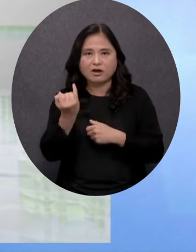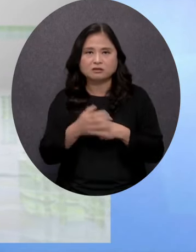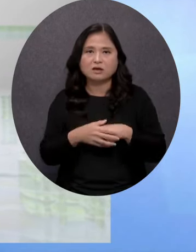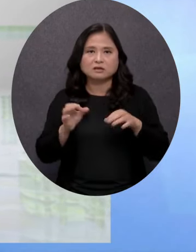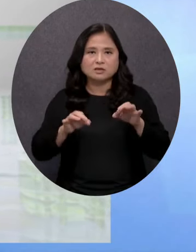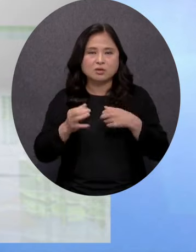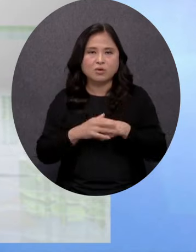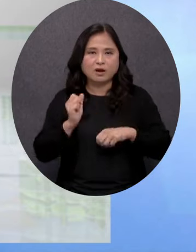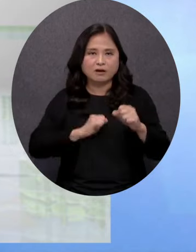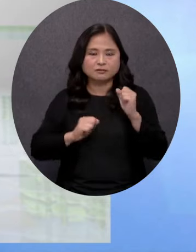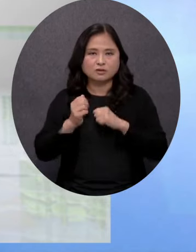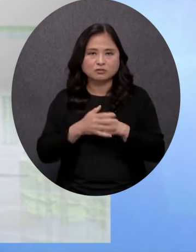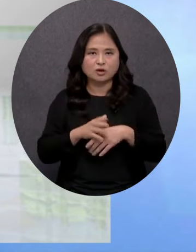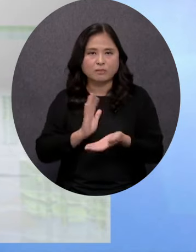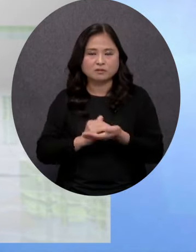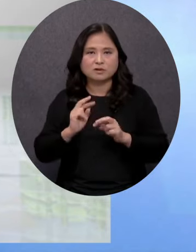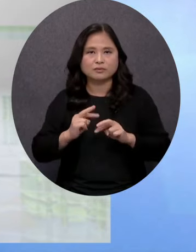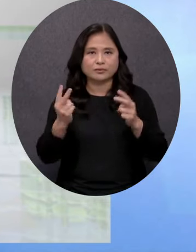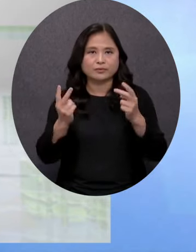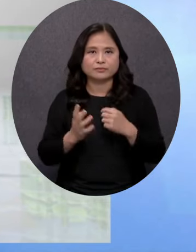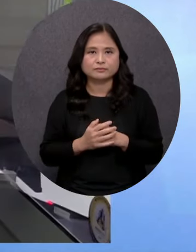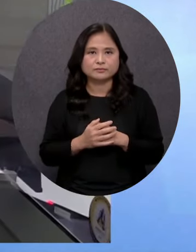采取行动纠正问题。